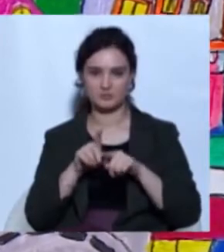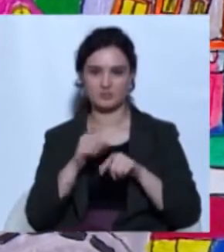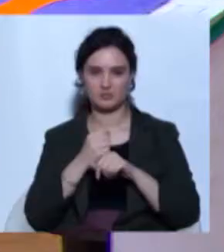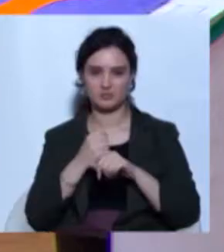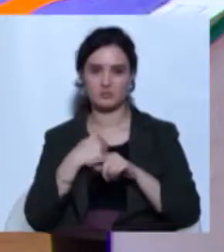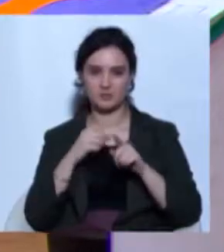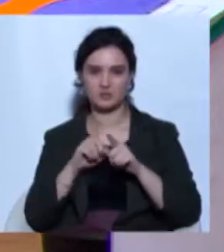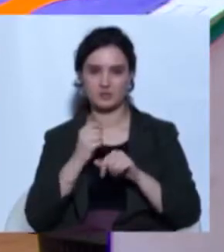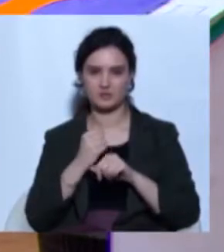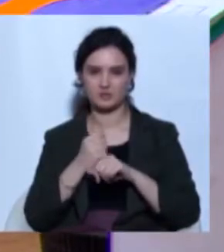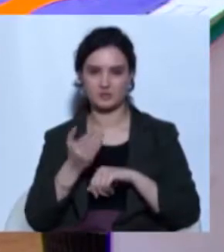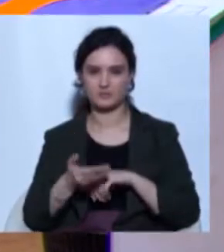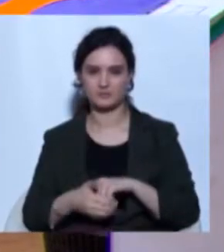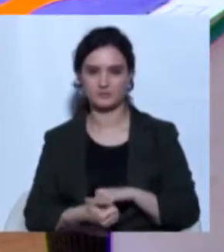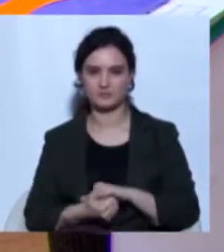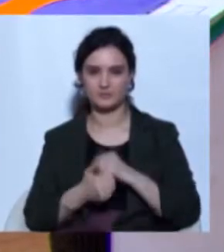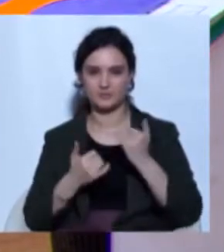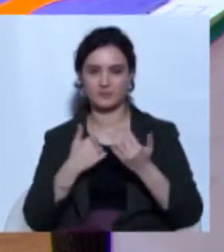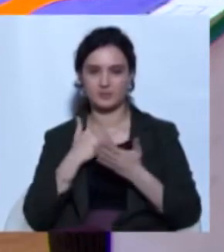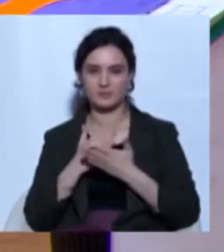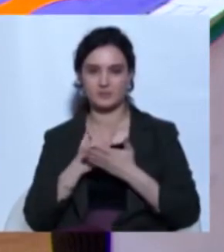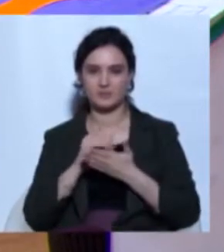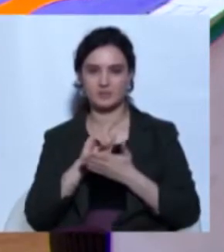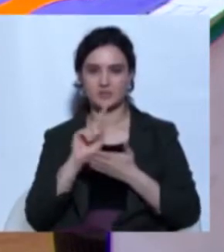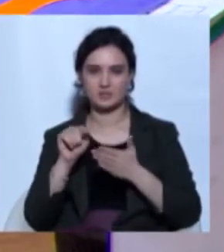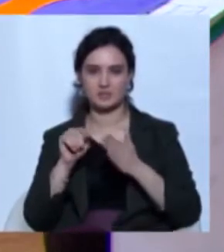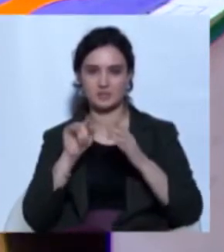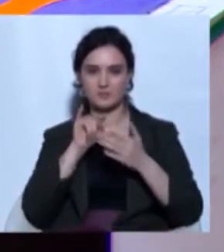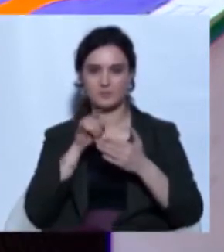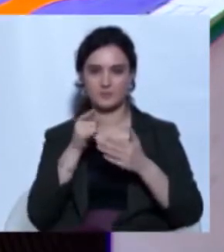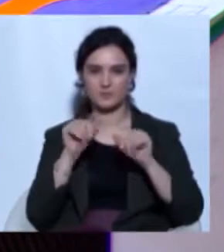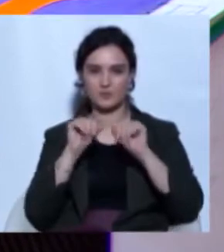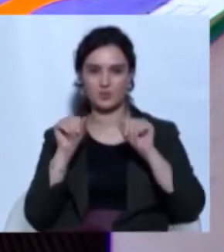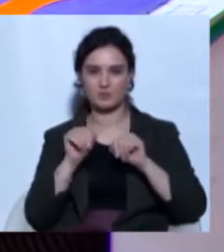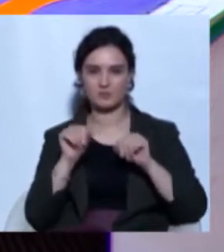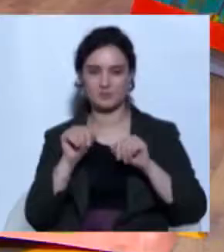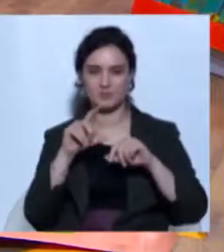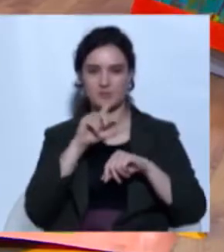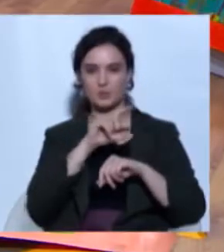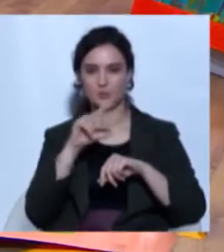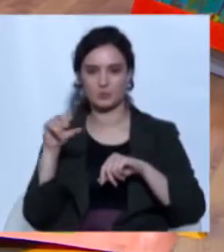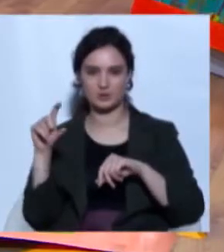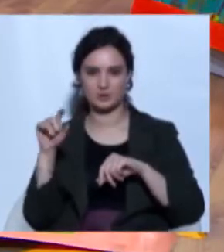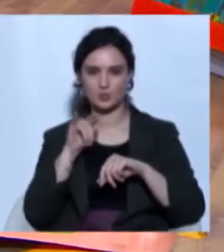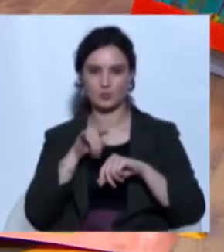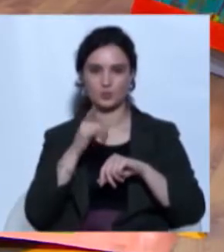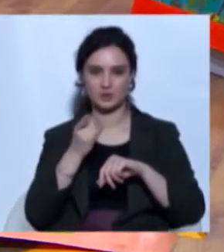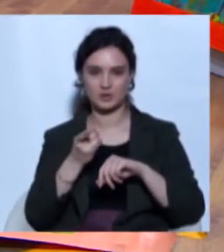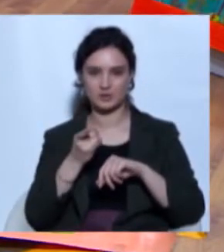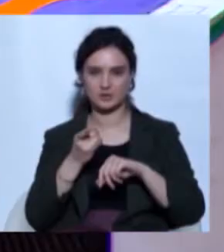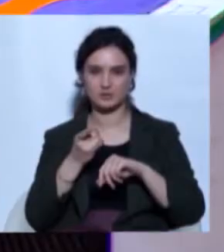ისეა გააკეთებული. ეხლა მე მაქვს რაღაც გეომეტრიული ფორმები. მართკუთხედი,